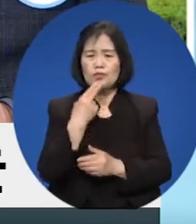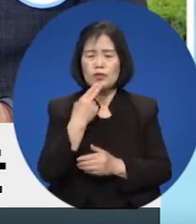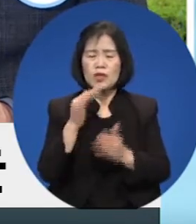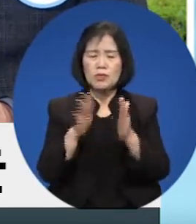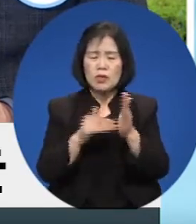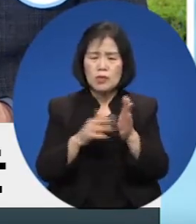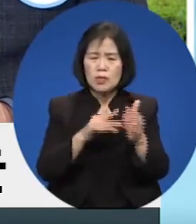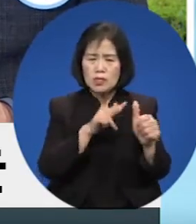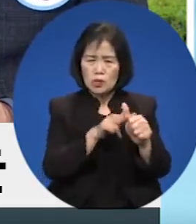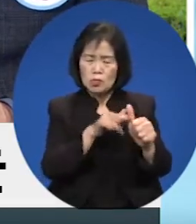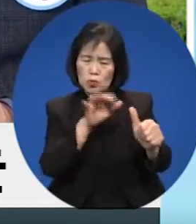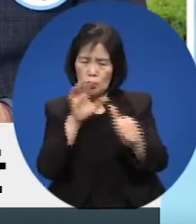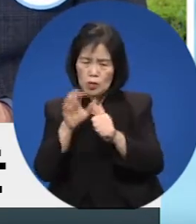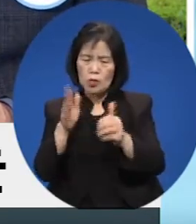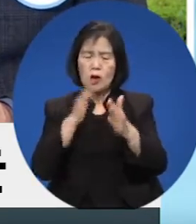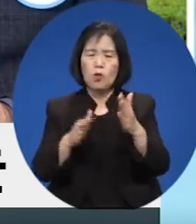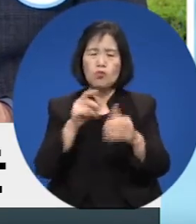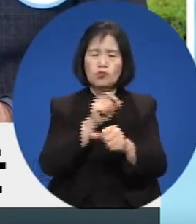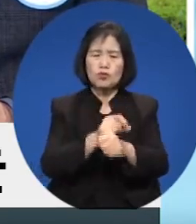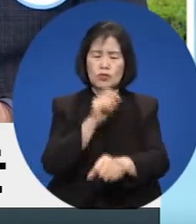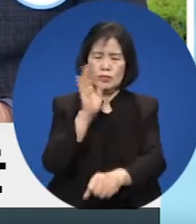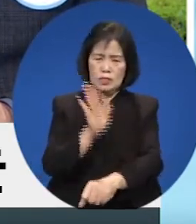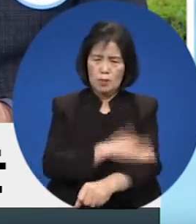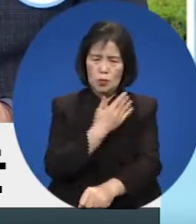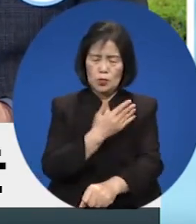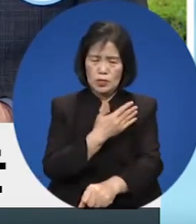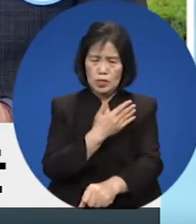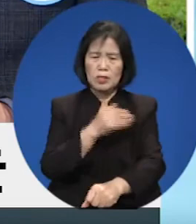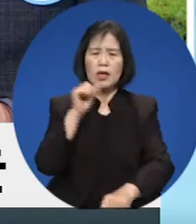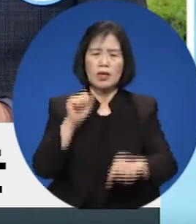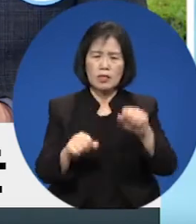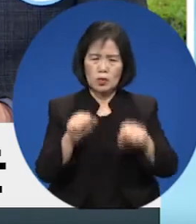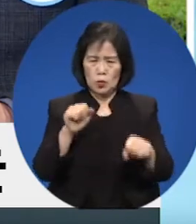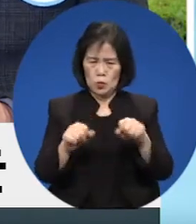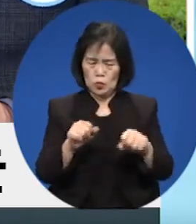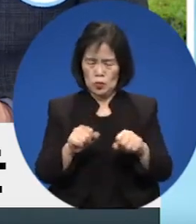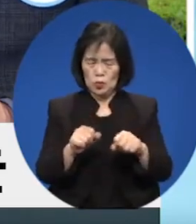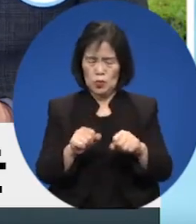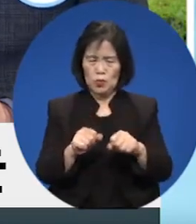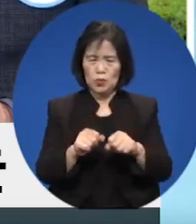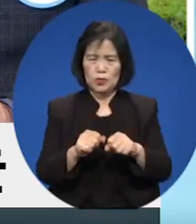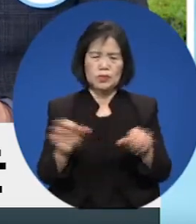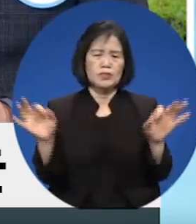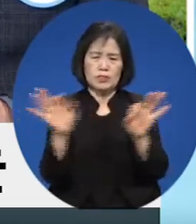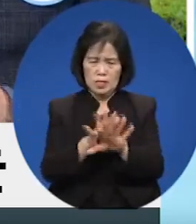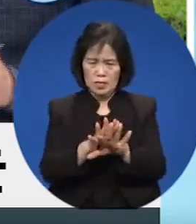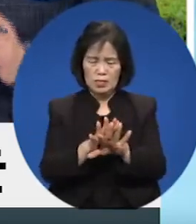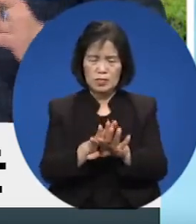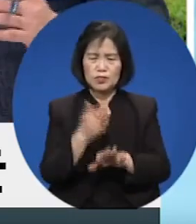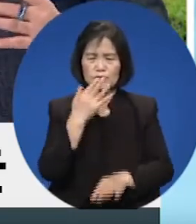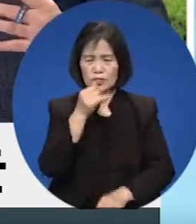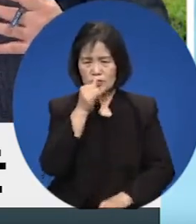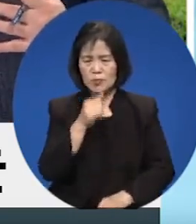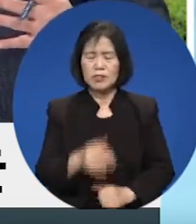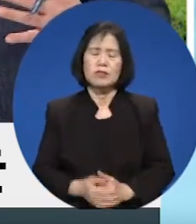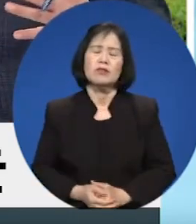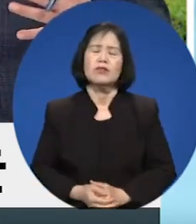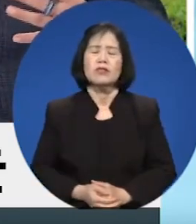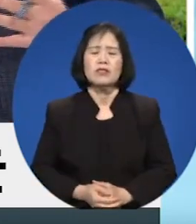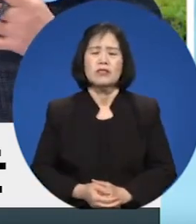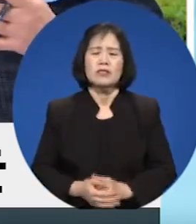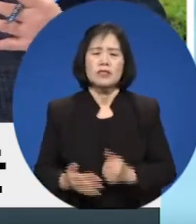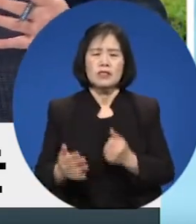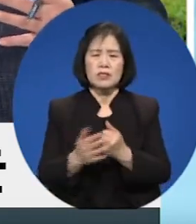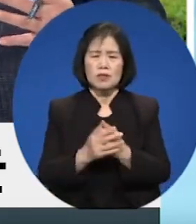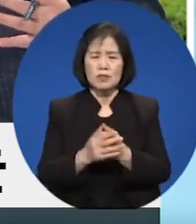정보를 활용한 이런 공무원들의 잘못된 일자리 뭐 저는 사라질 이라고 생각하는데 이러한 것들이 지금